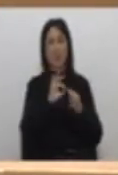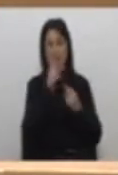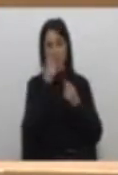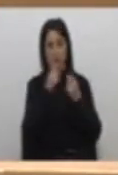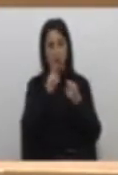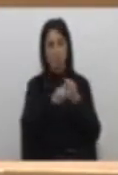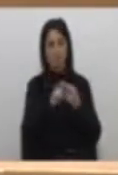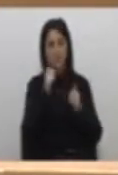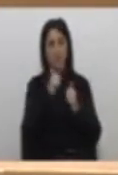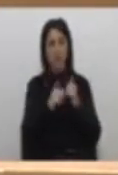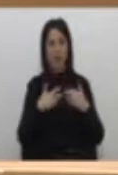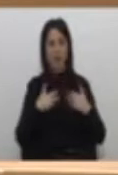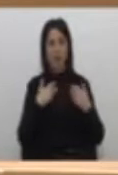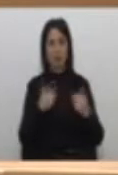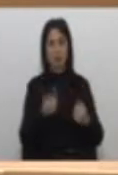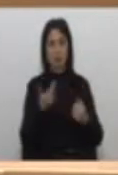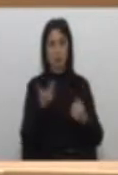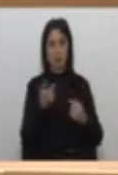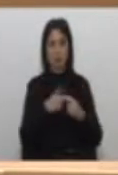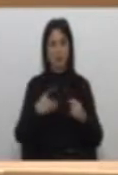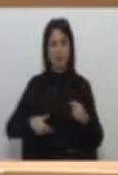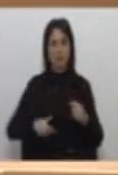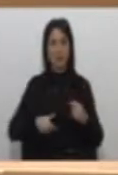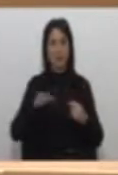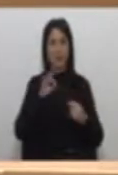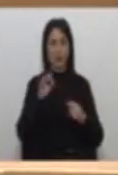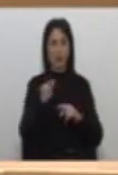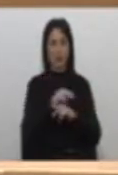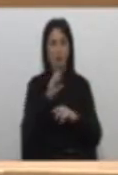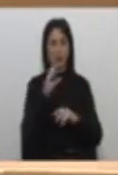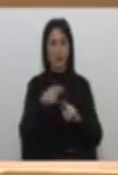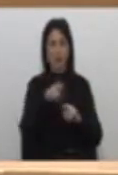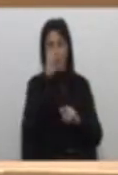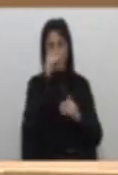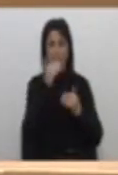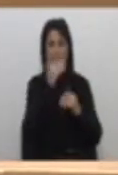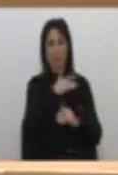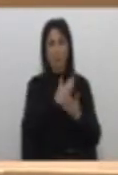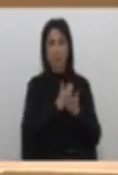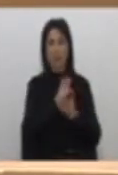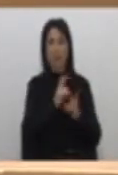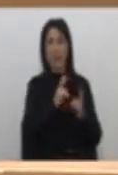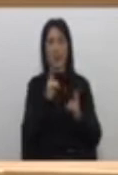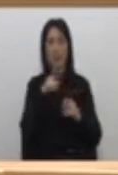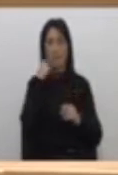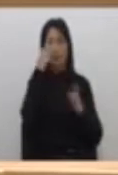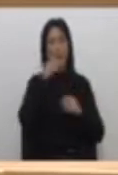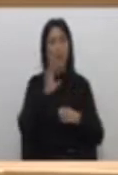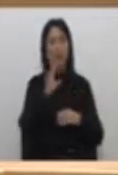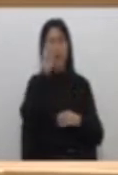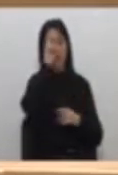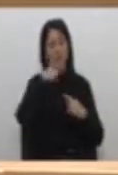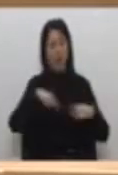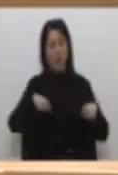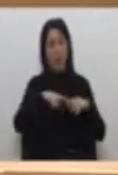შევეხო საყოველთაო ჯანდაცვას და თუნდაც ჰეპატიტის ელიმინაციას, რაც ამ მთავრობის დამსახურება არის, არა ვინმეს პირადული, არამედ სწორედ ამ